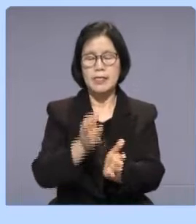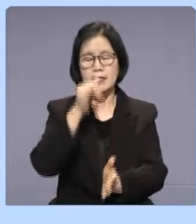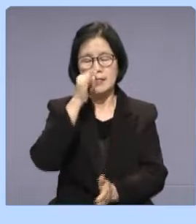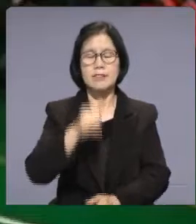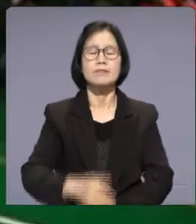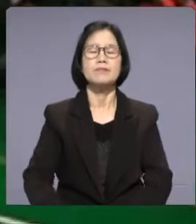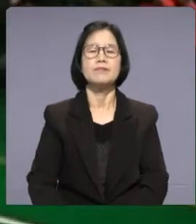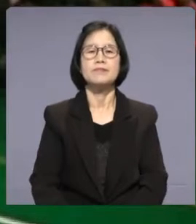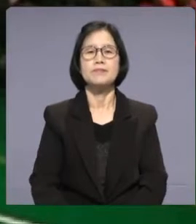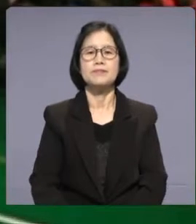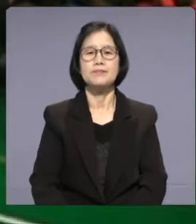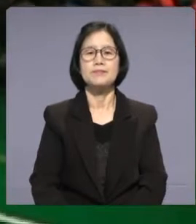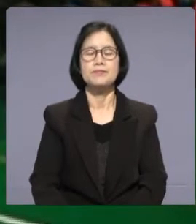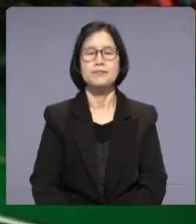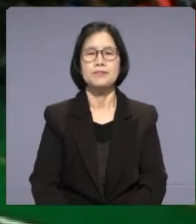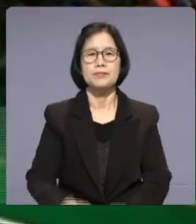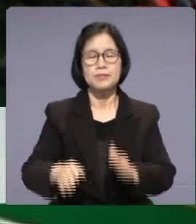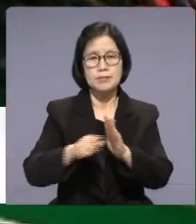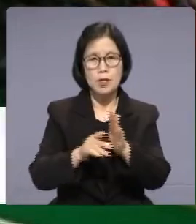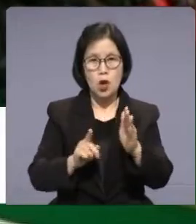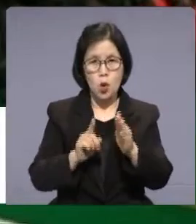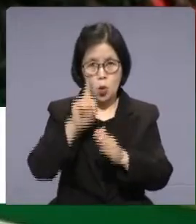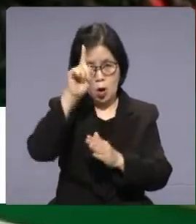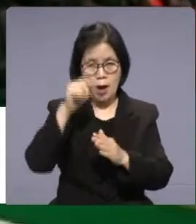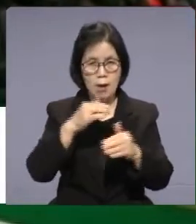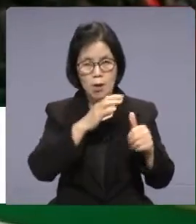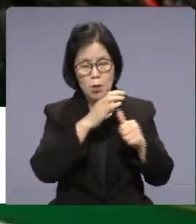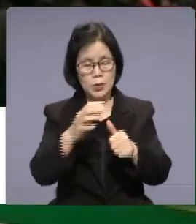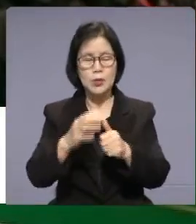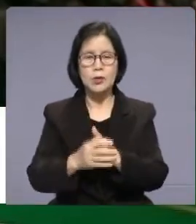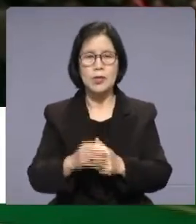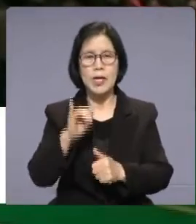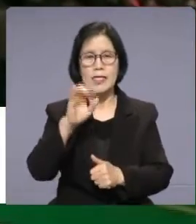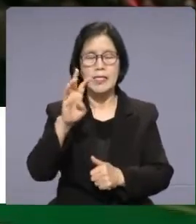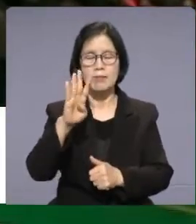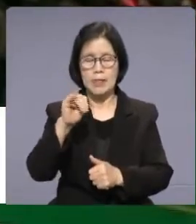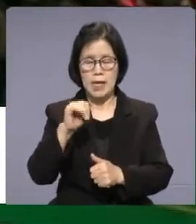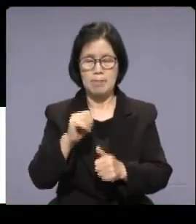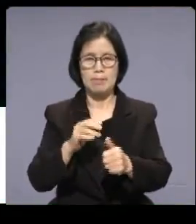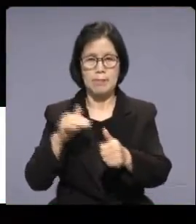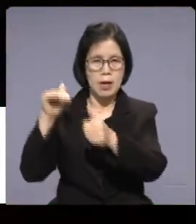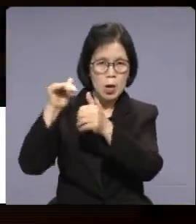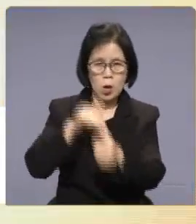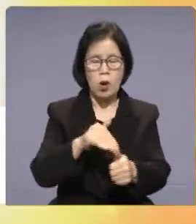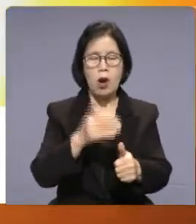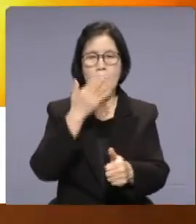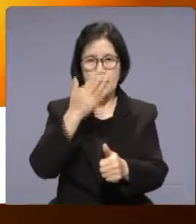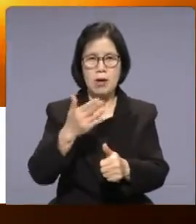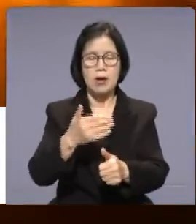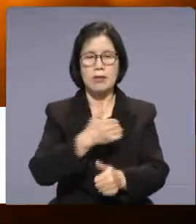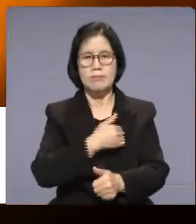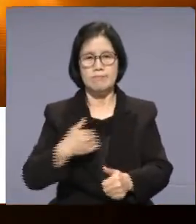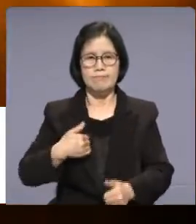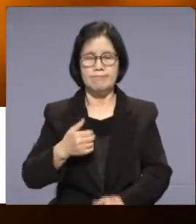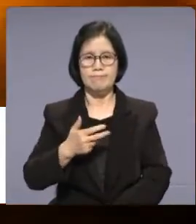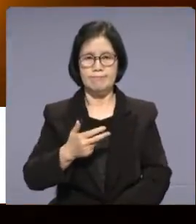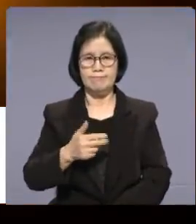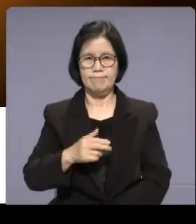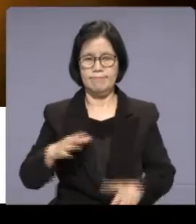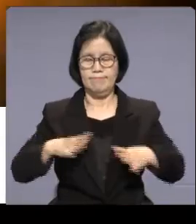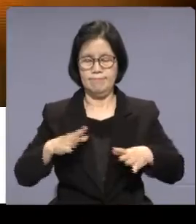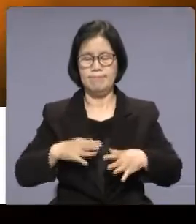있습니다 남측에 도고 각 발사 등을 활용한 icbm 파격이 가능하다는 점을 과시한 셈입니다